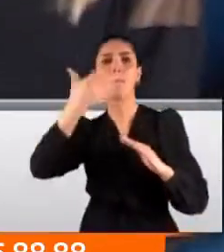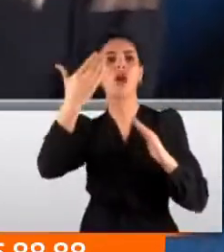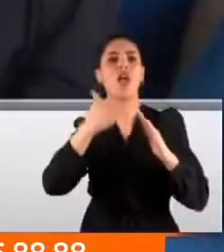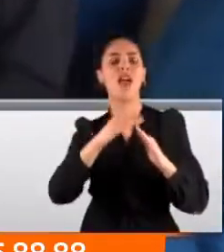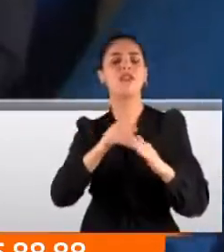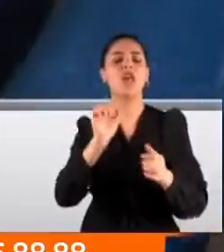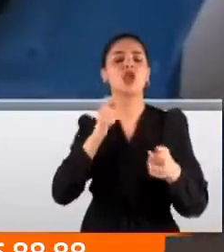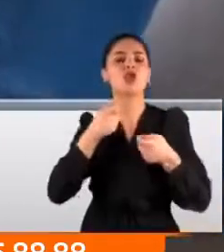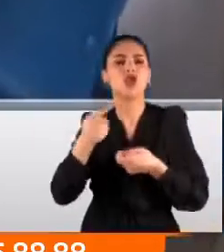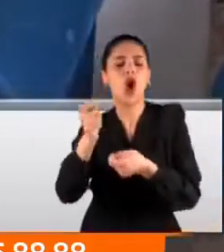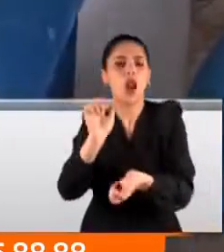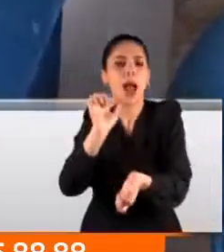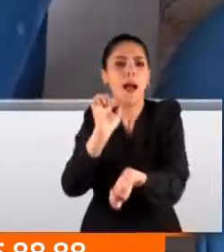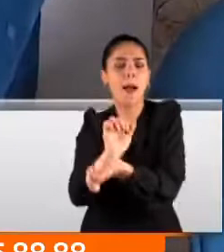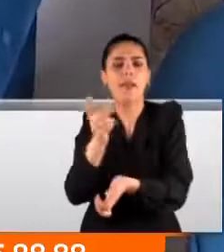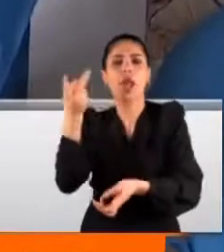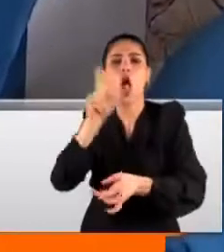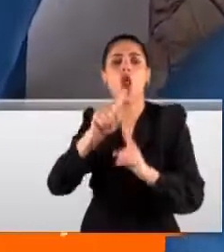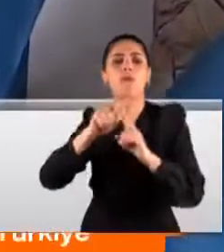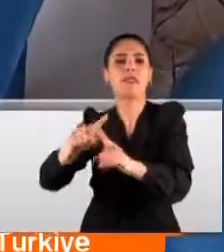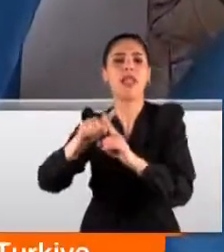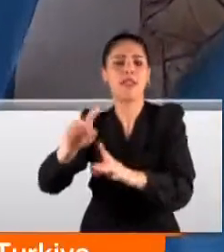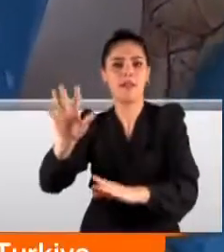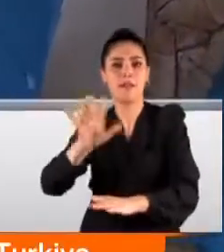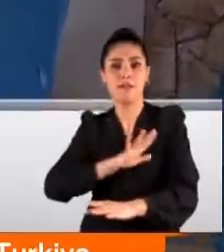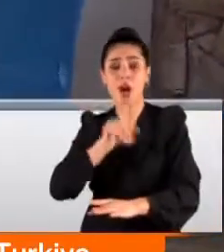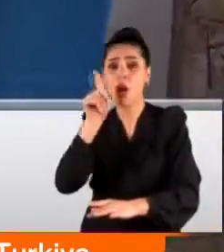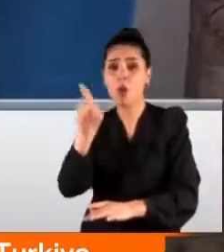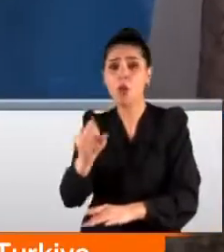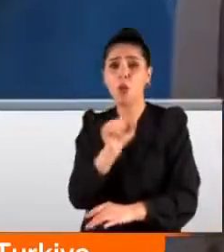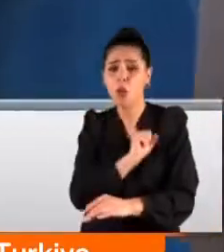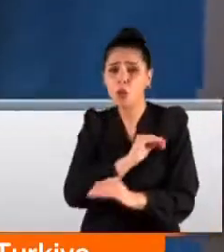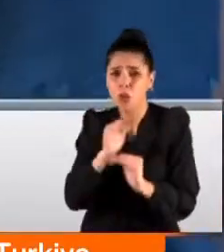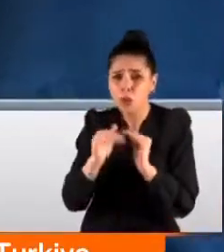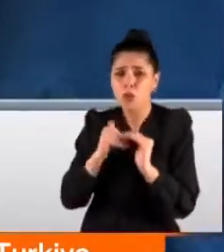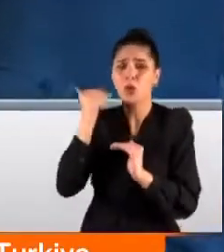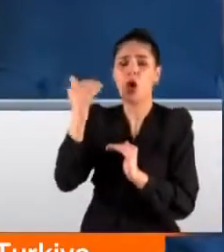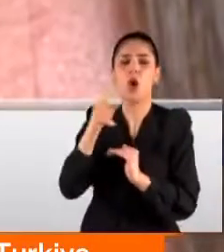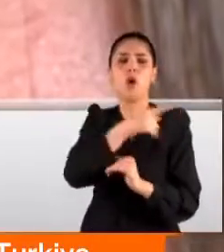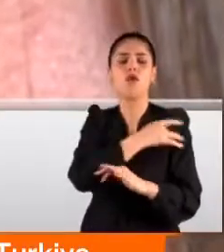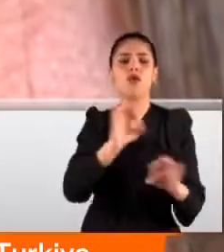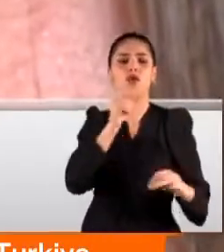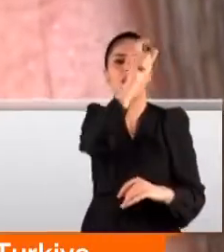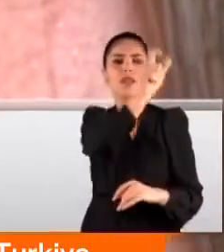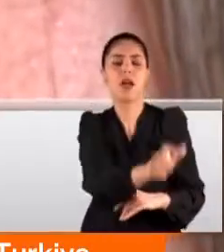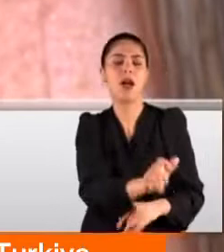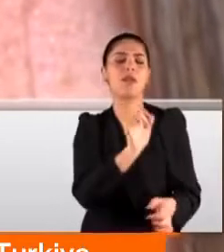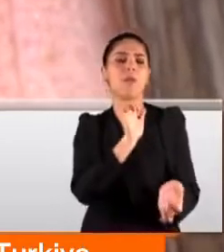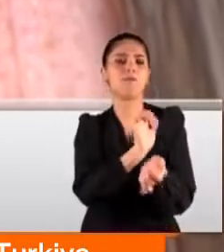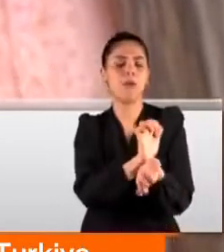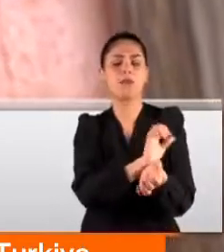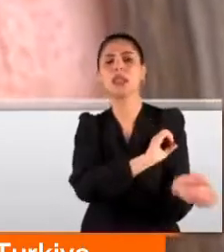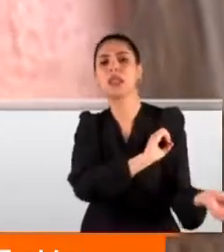başka evde alıkonulduğu ve ölüm tehditleri aldığı yaşattı o Dehşetin ardından o cani tutuklandı